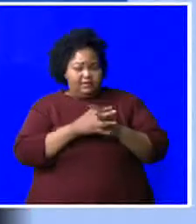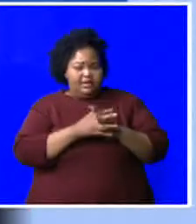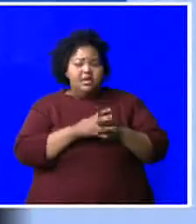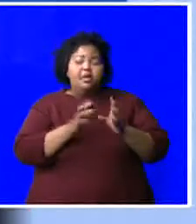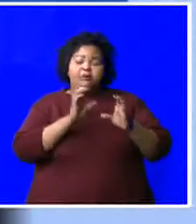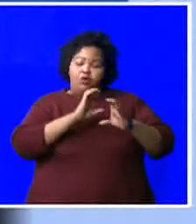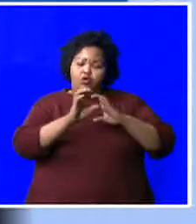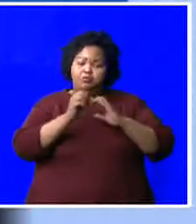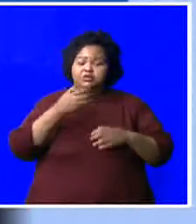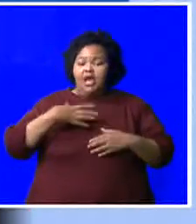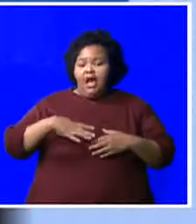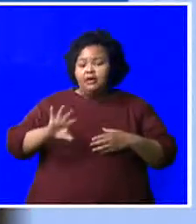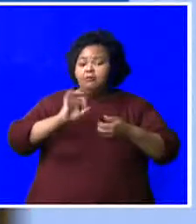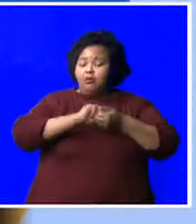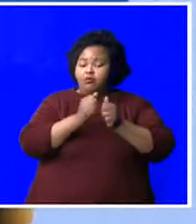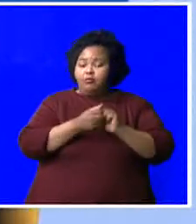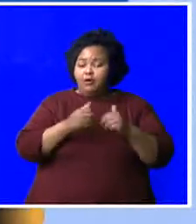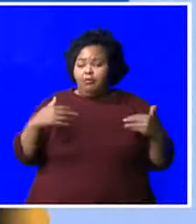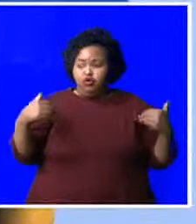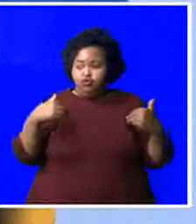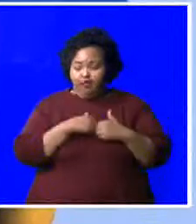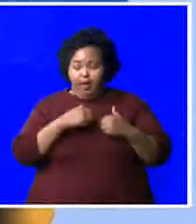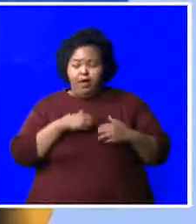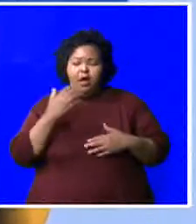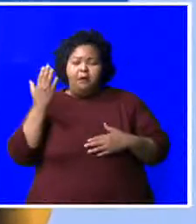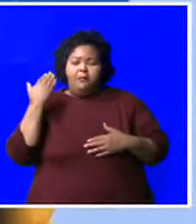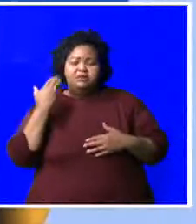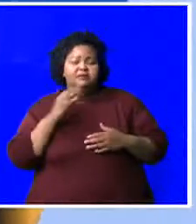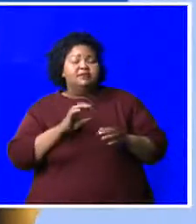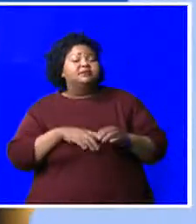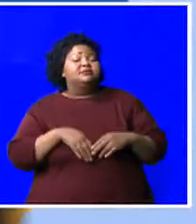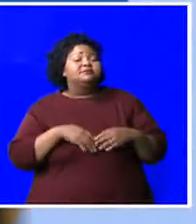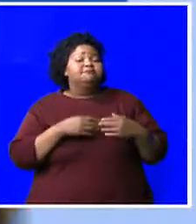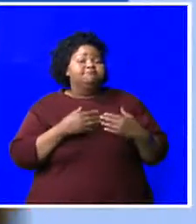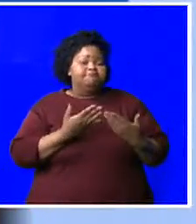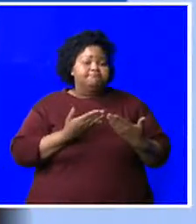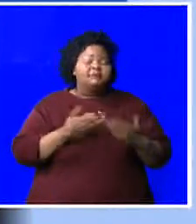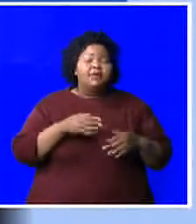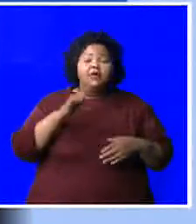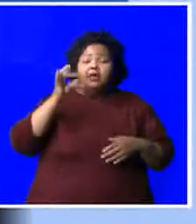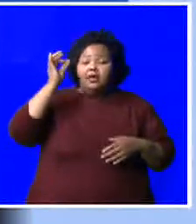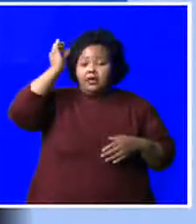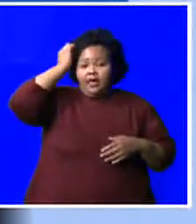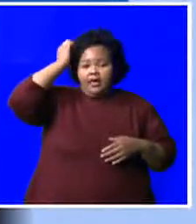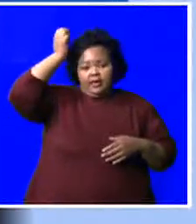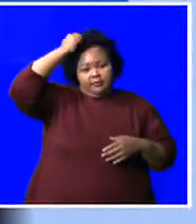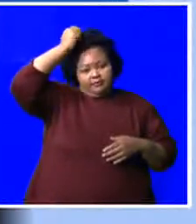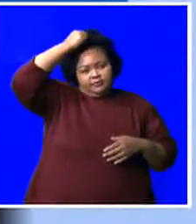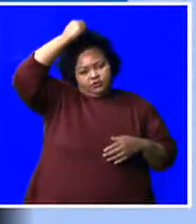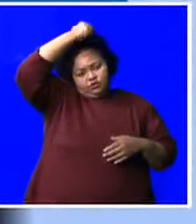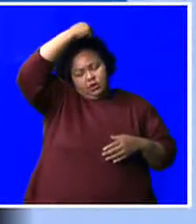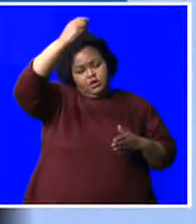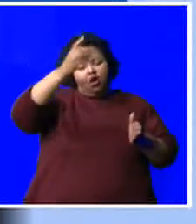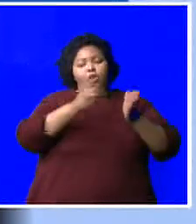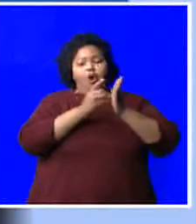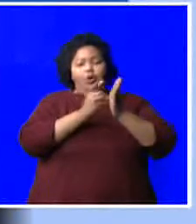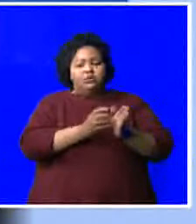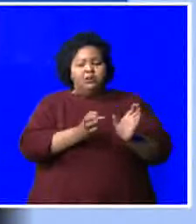emabandla kuya esiveni wena waphakathi lesikhathi lesilasi bayeni angeke